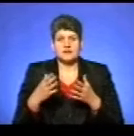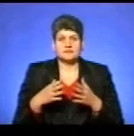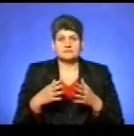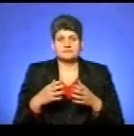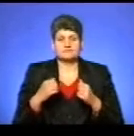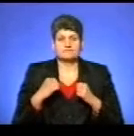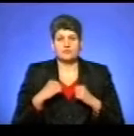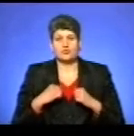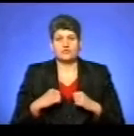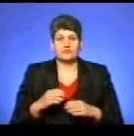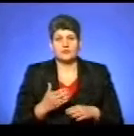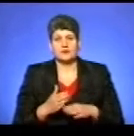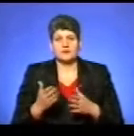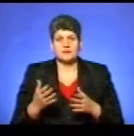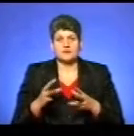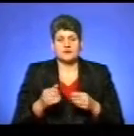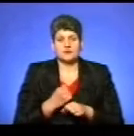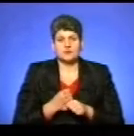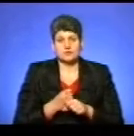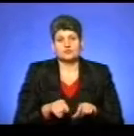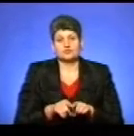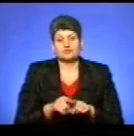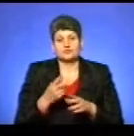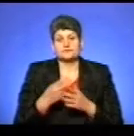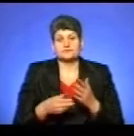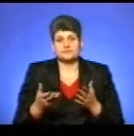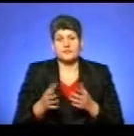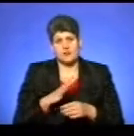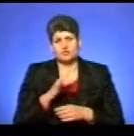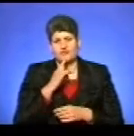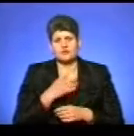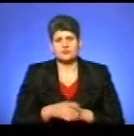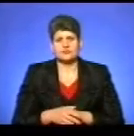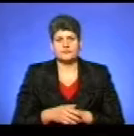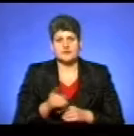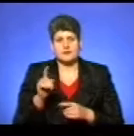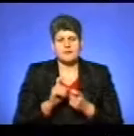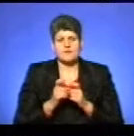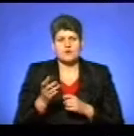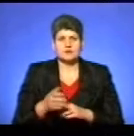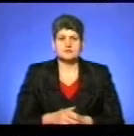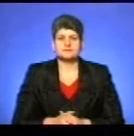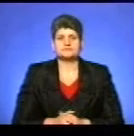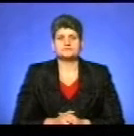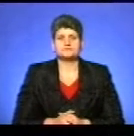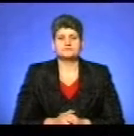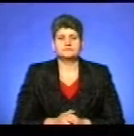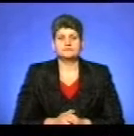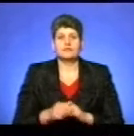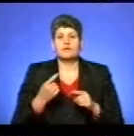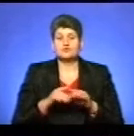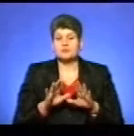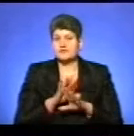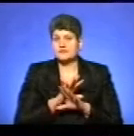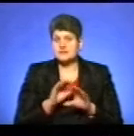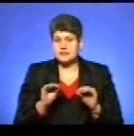так, помало все робили, то ми виграли. Хоча було важко дуже з ними боротися. І на цьому у мене